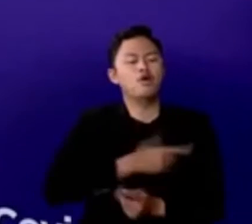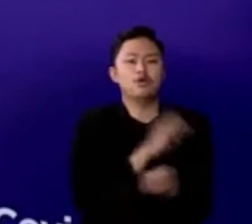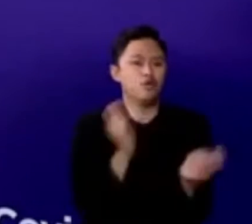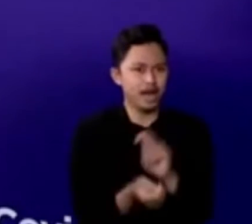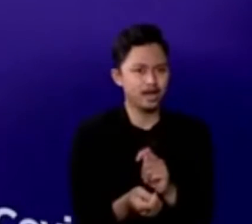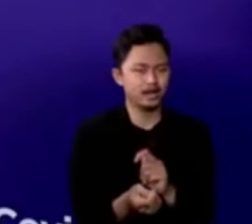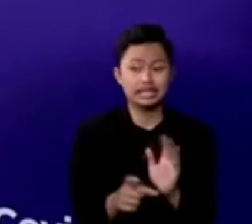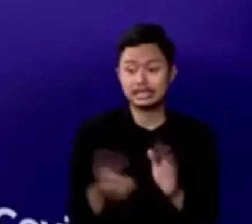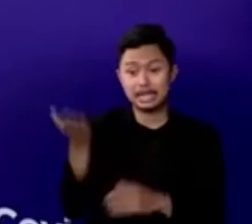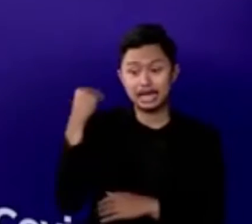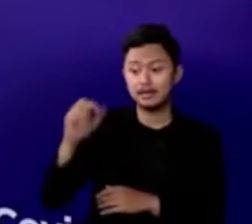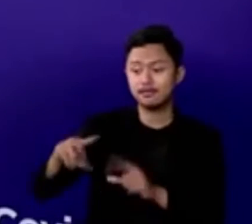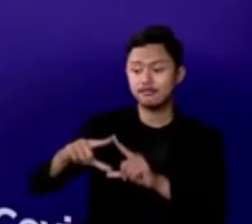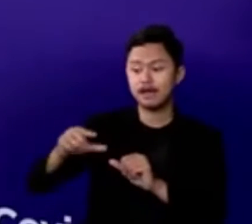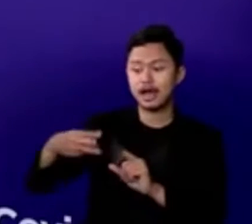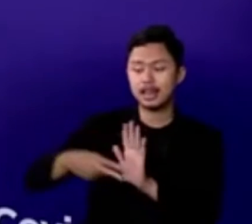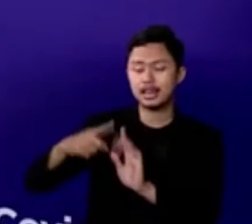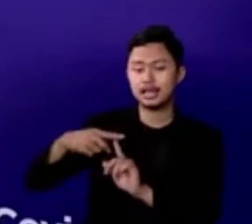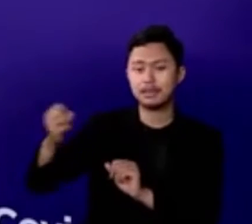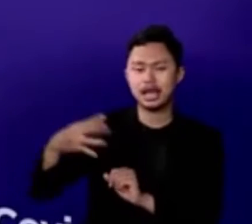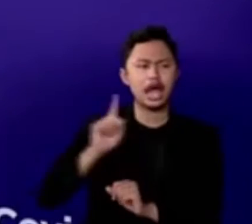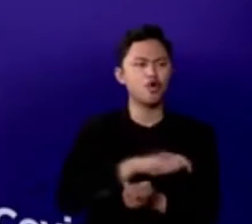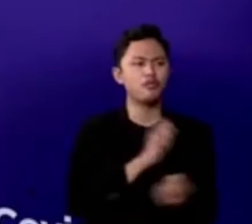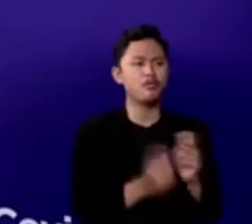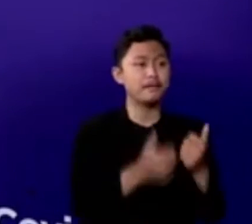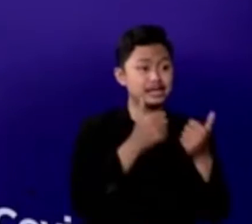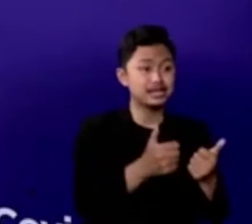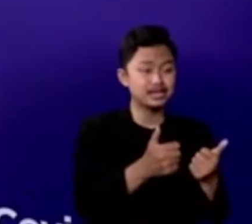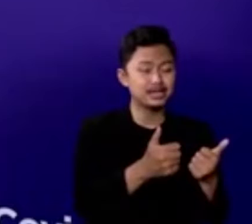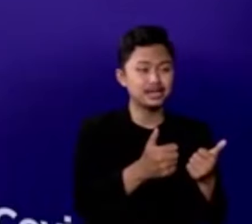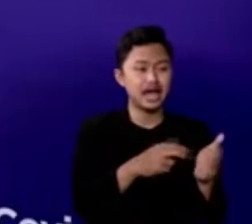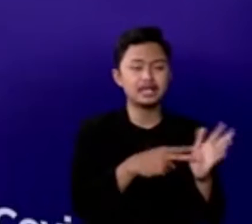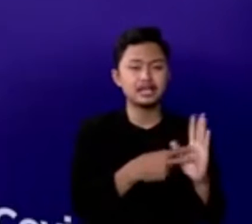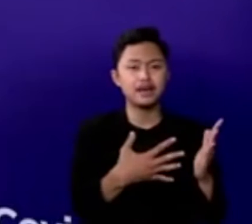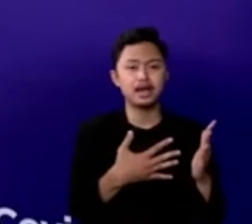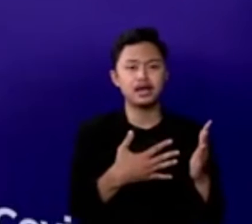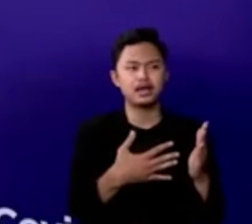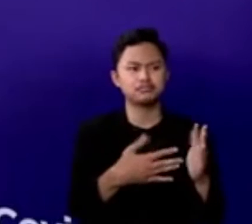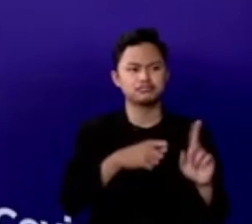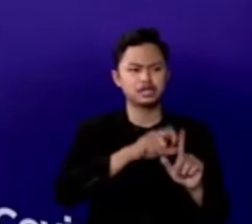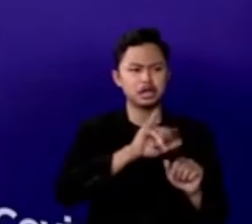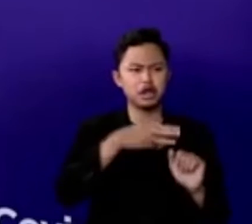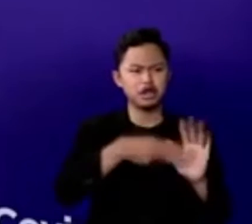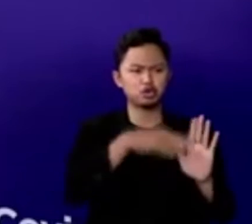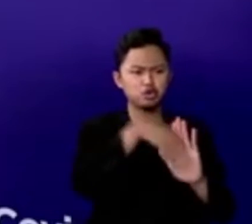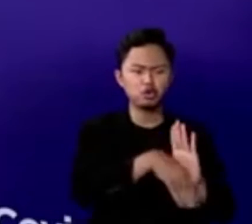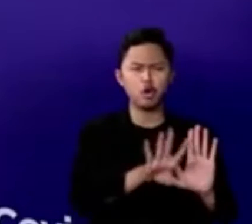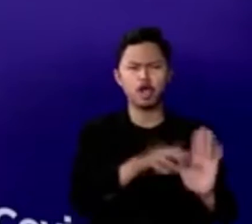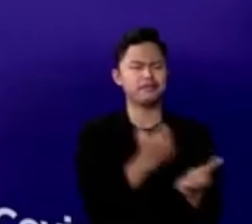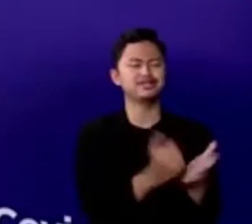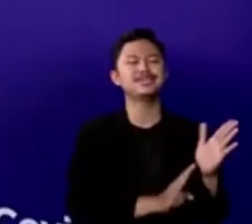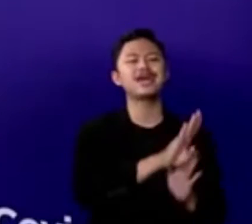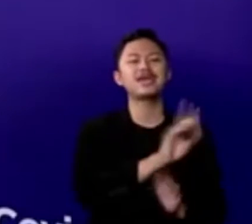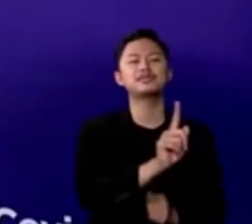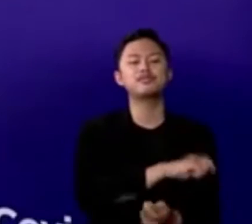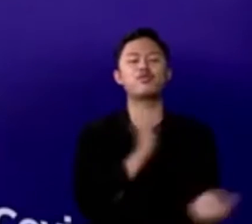Mas Vallen sampaikan kalau kita PBI ia berhasil justru bukan diklaim Allah bukan Turun malah naik begitu ya dan